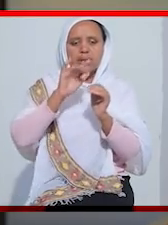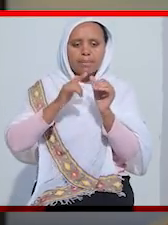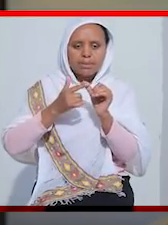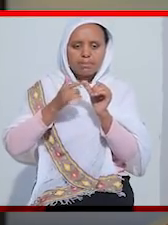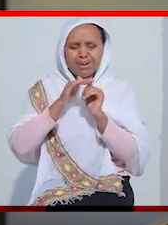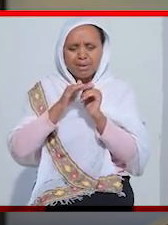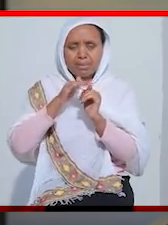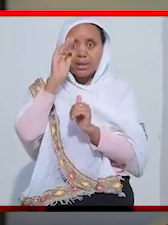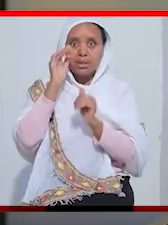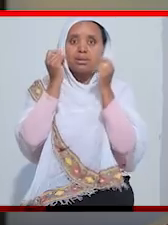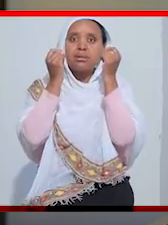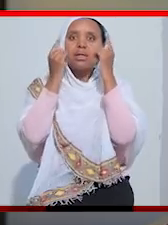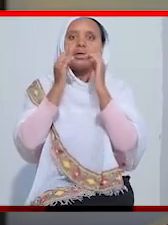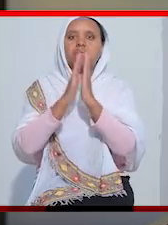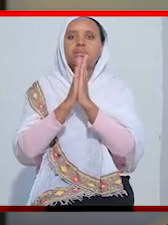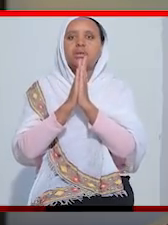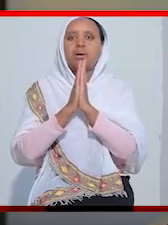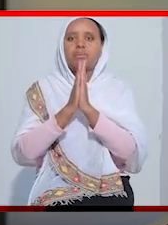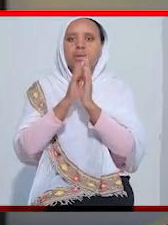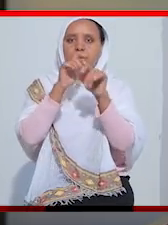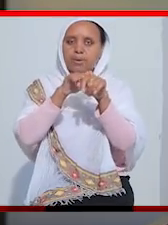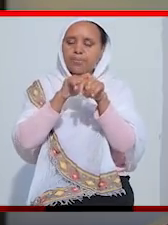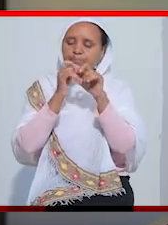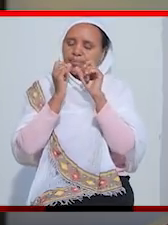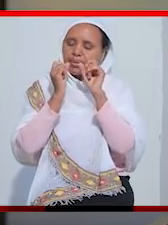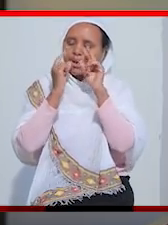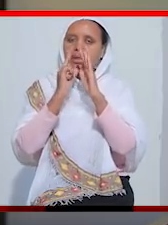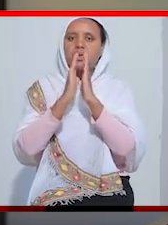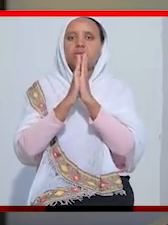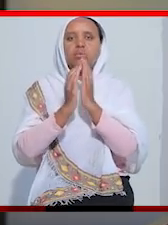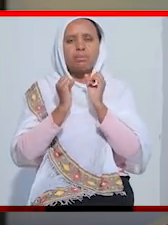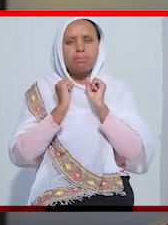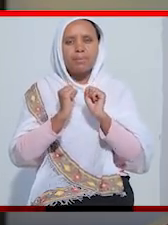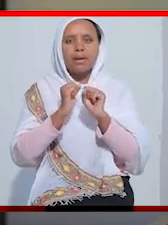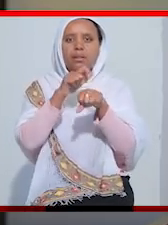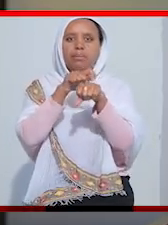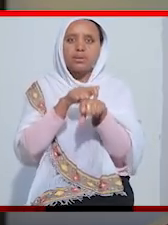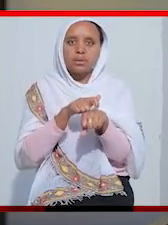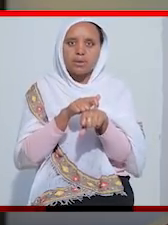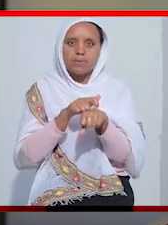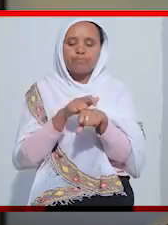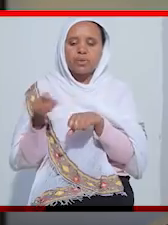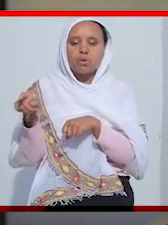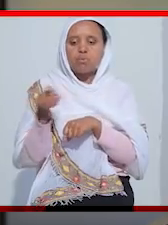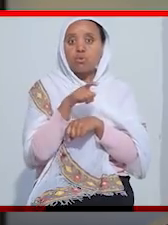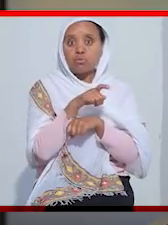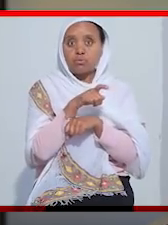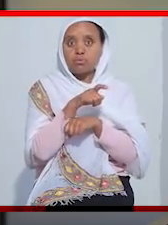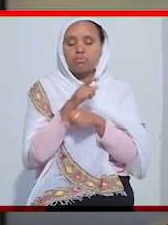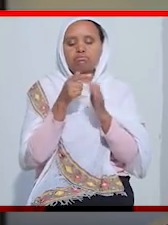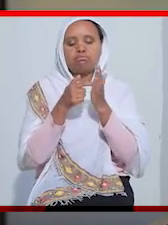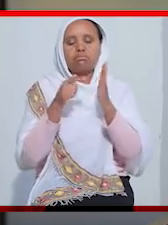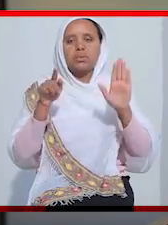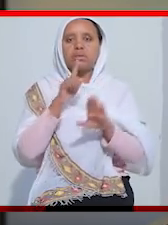አብልጠን ከመጀመሪያው የበለጠ ተግተን የምንጸልይበት ጊዜ፣ ተግተን በጸሎት የምንበረታበት ጊዜ